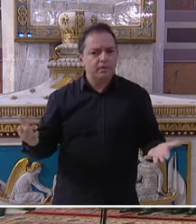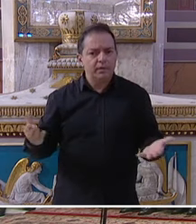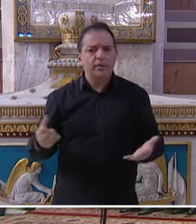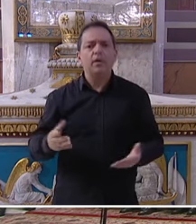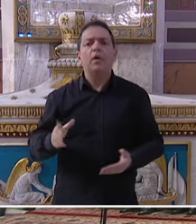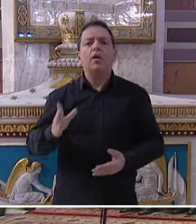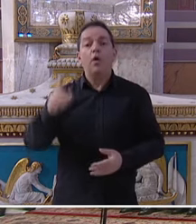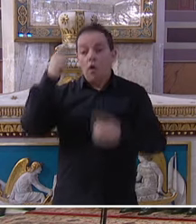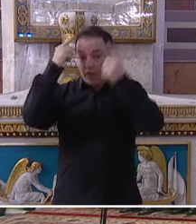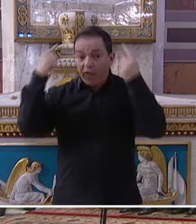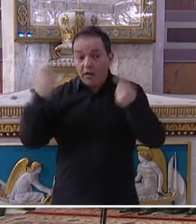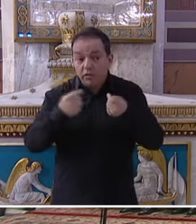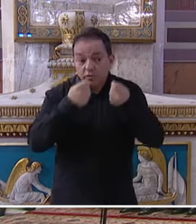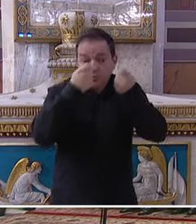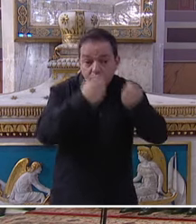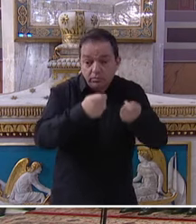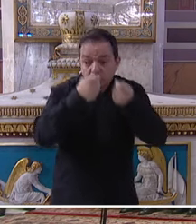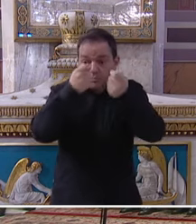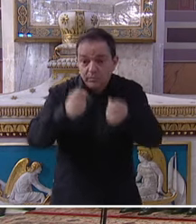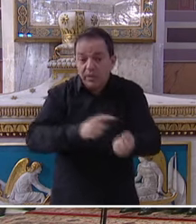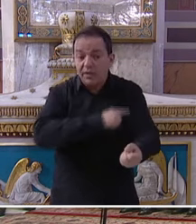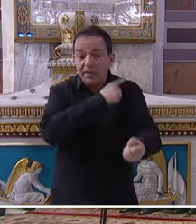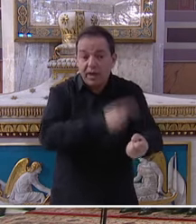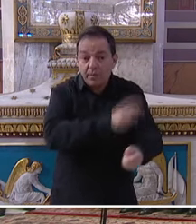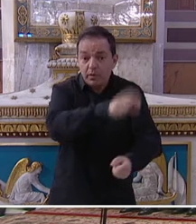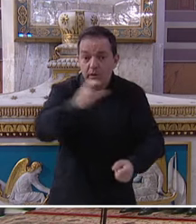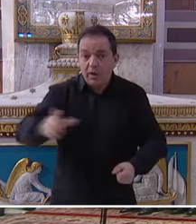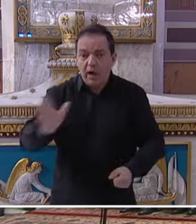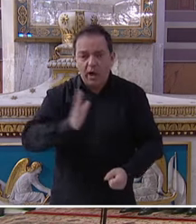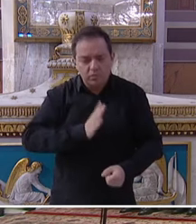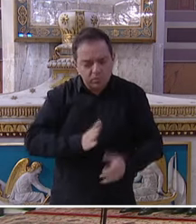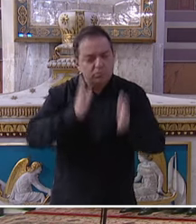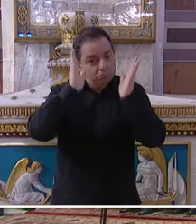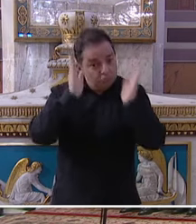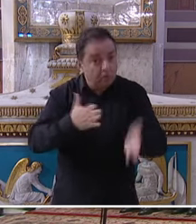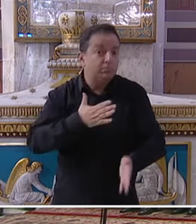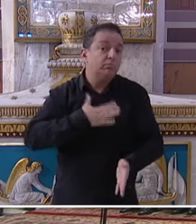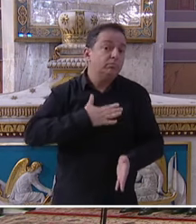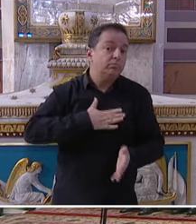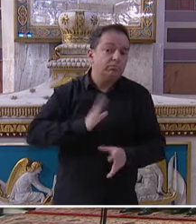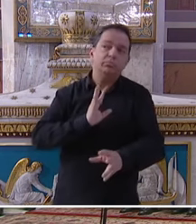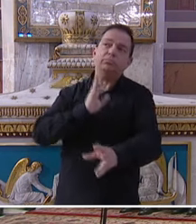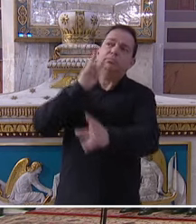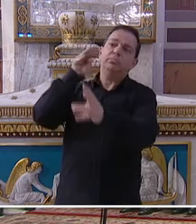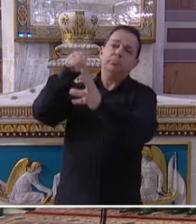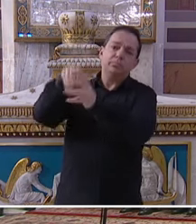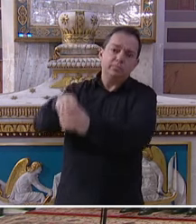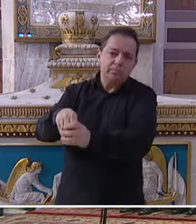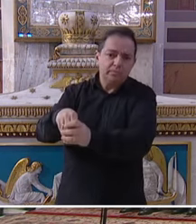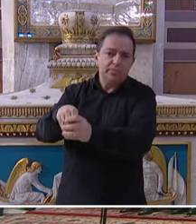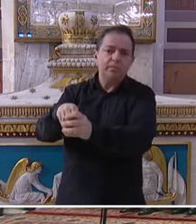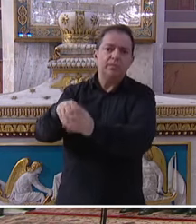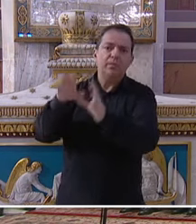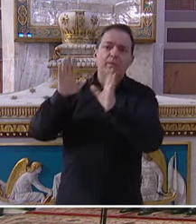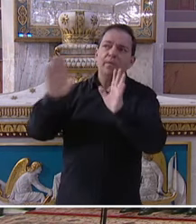Θεός στον άνθρωπο να γίνεται κοινωνός μέτοχος δηλαδή της